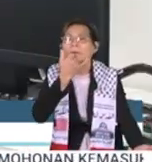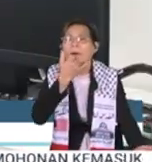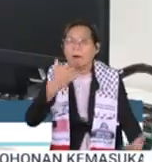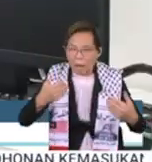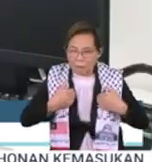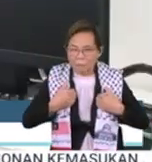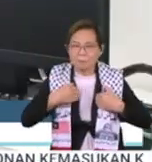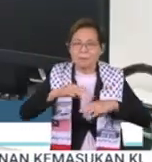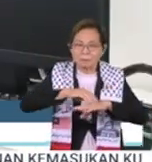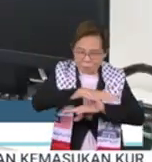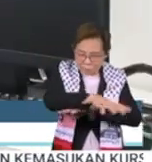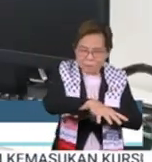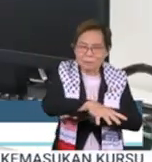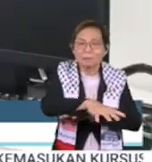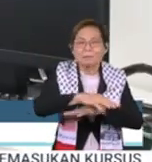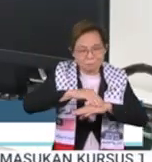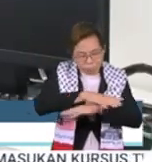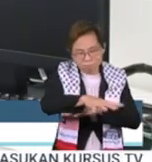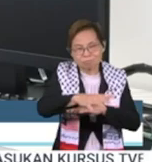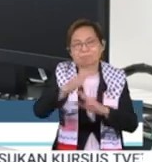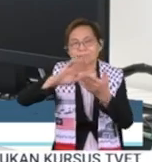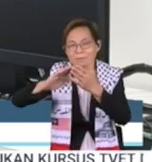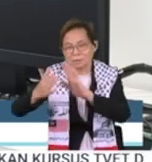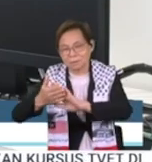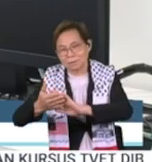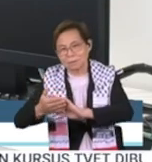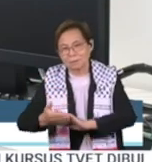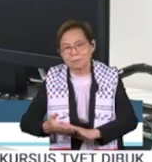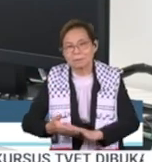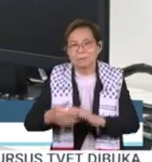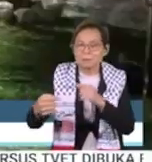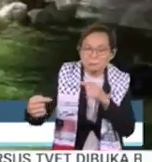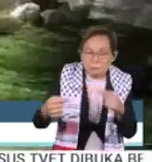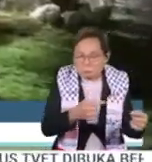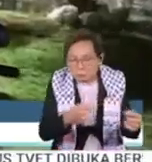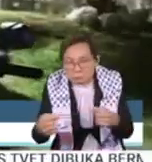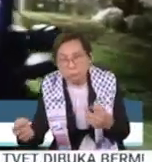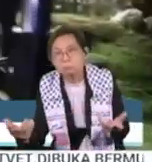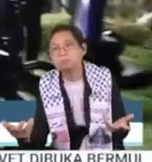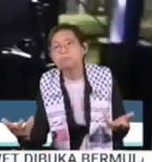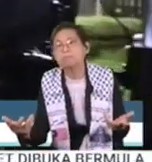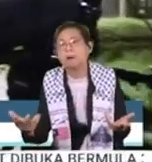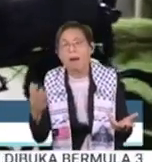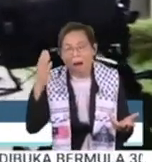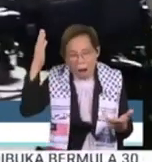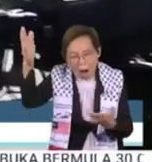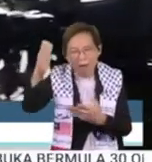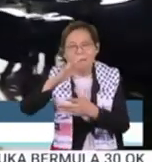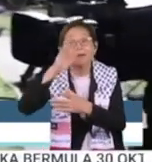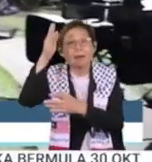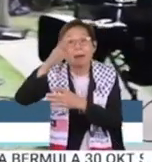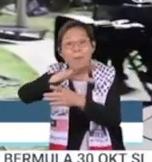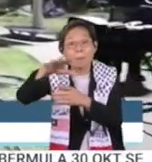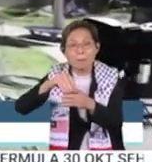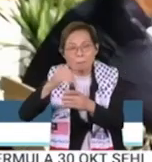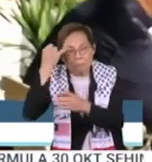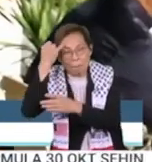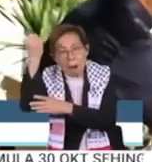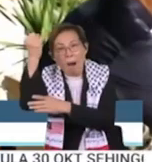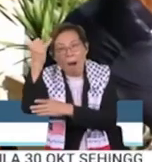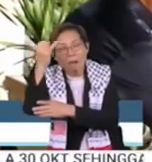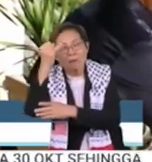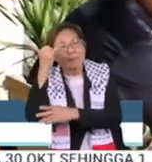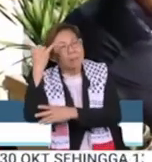ada kesan pada masyarakat. Ada kesan, polemiknya, kontroversinya, akan melibatkan pandangan